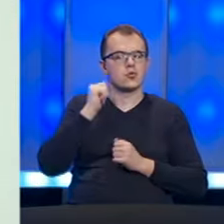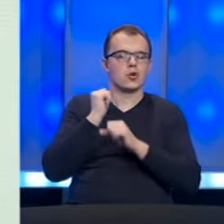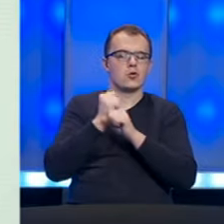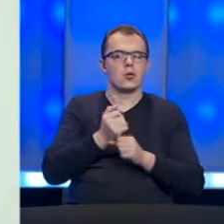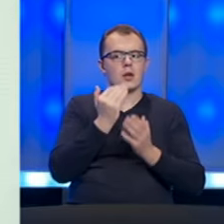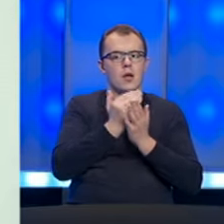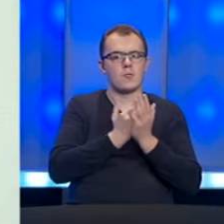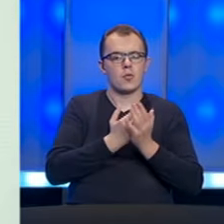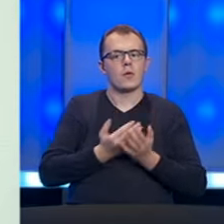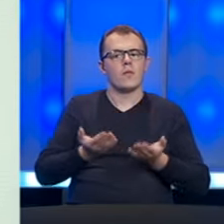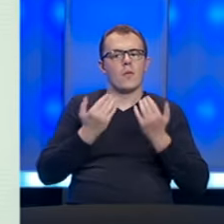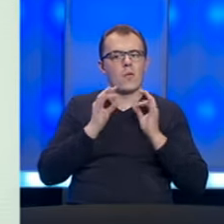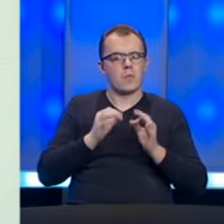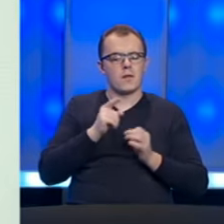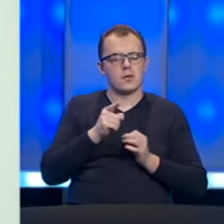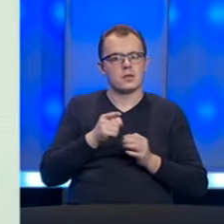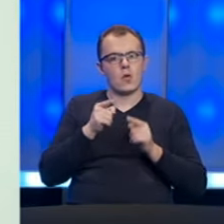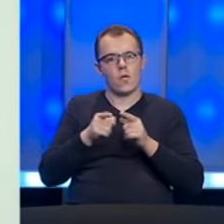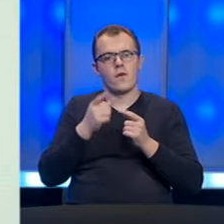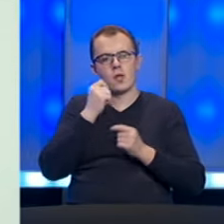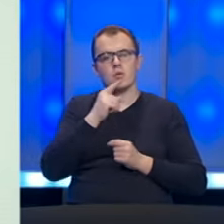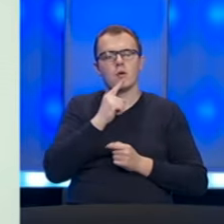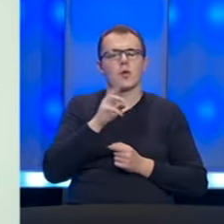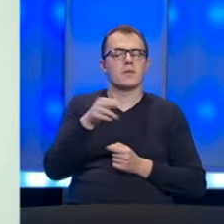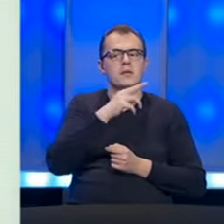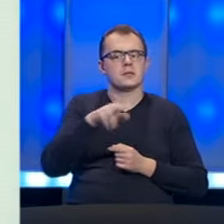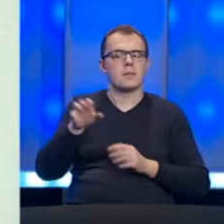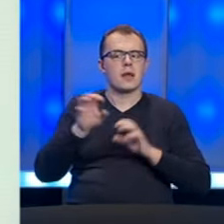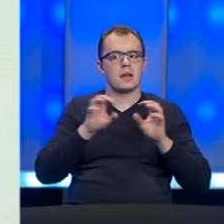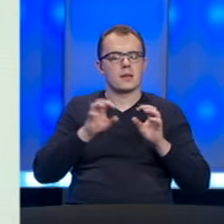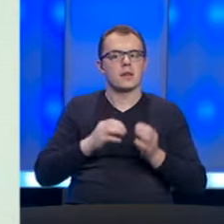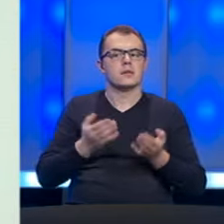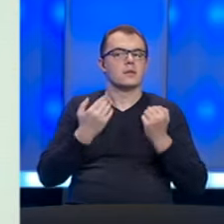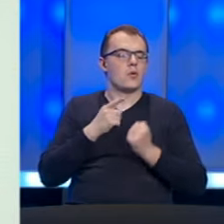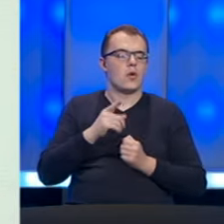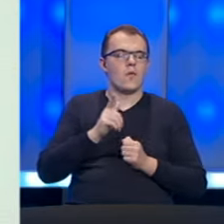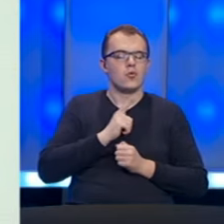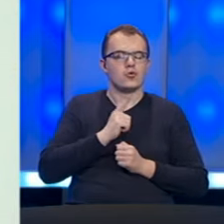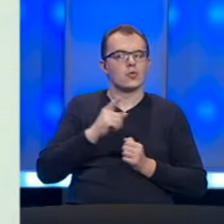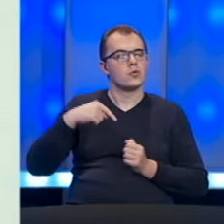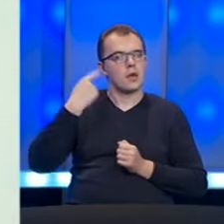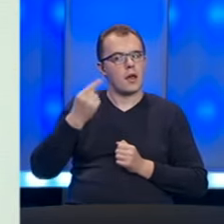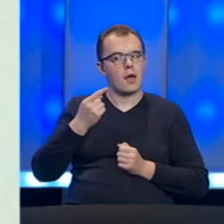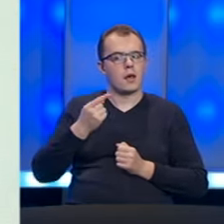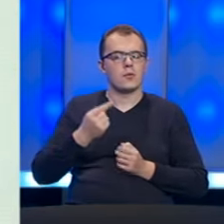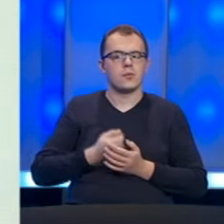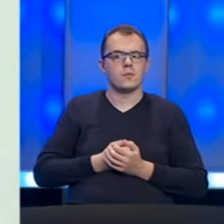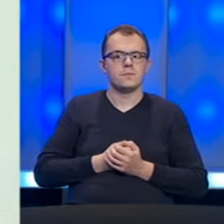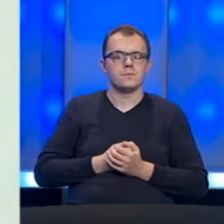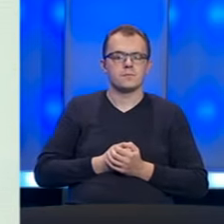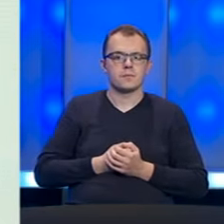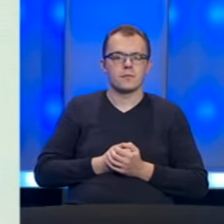program upravo za ove ljude kojima je zabranjena djelatnost. Tako da evo očekuje se i